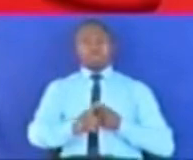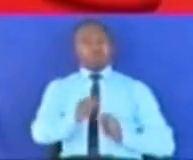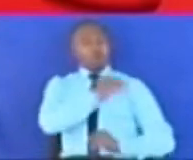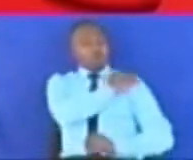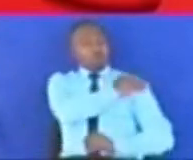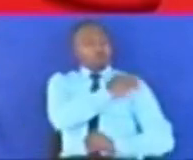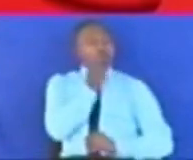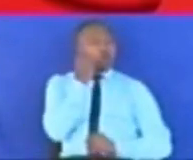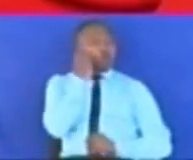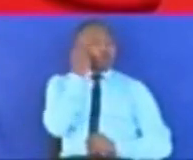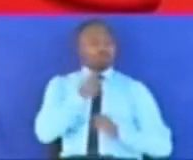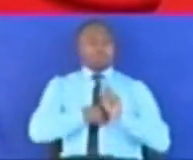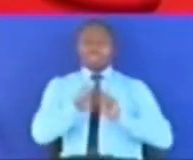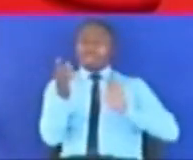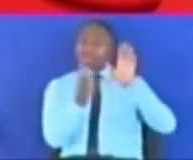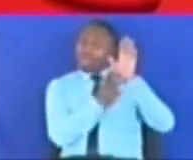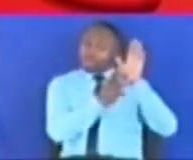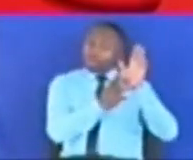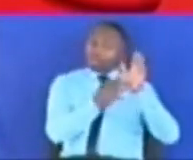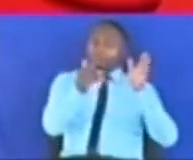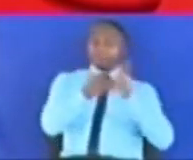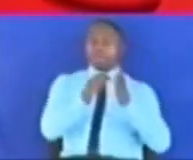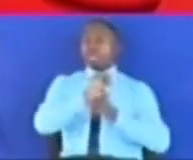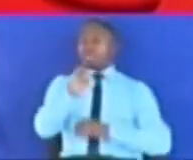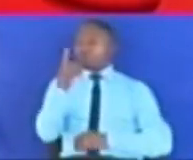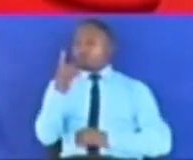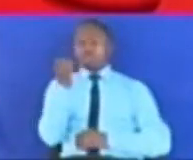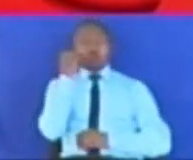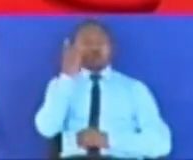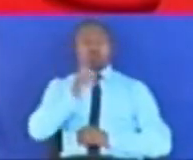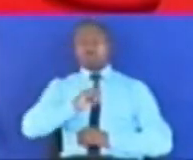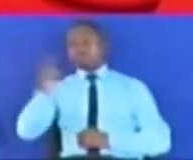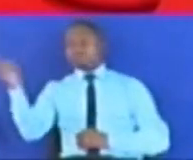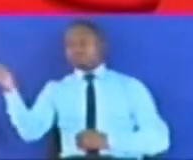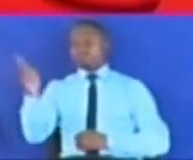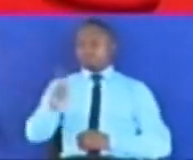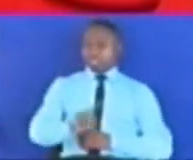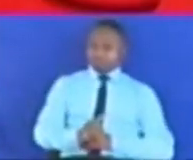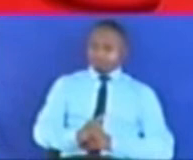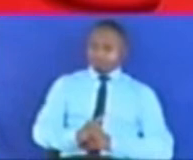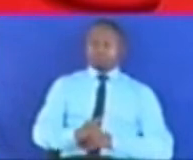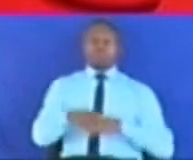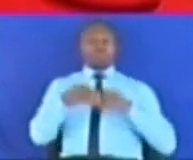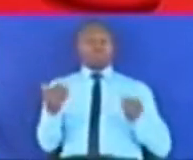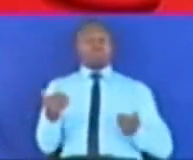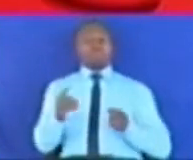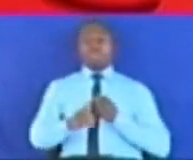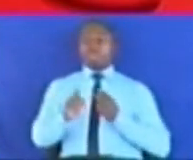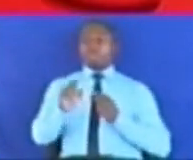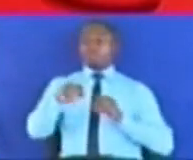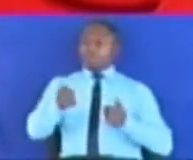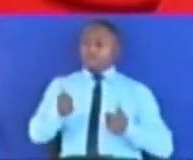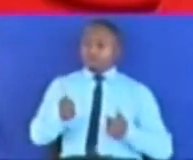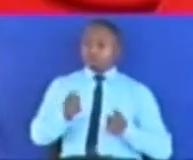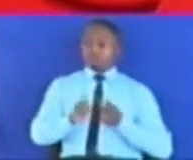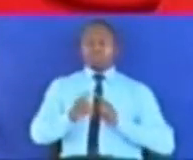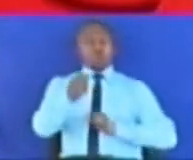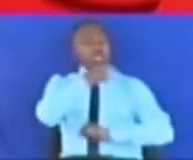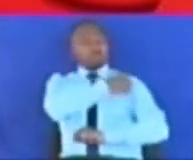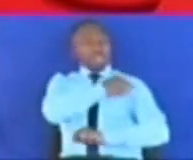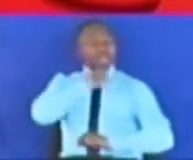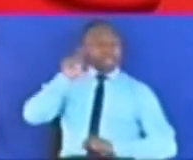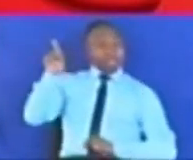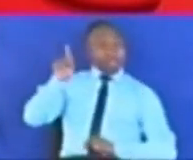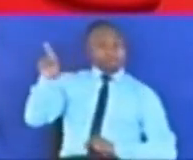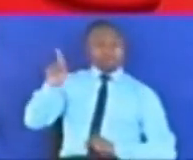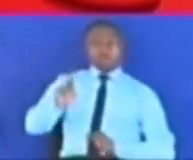800 mpaka 1000 kama outpatient department. Lakini haitoshi. Hospitali ya